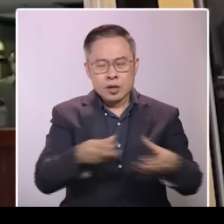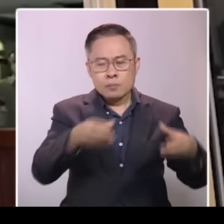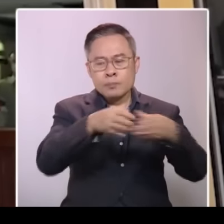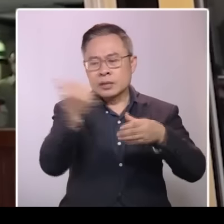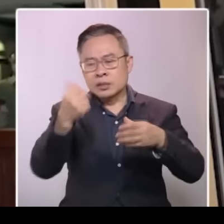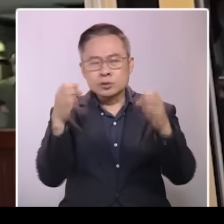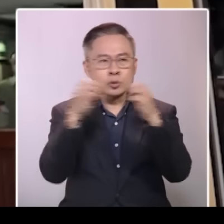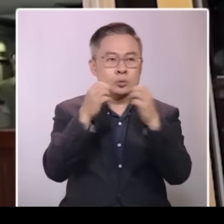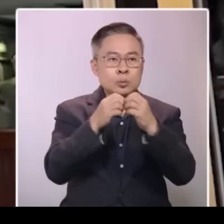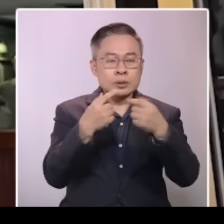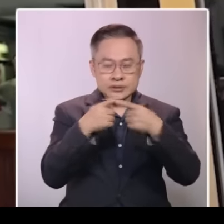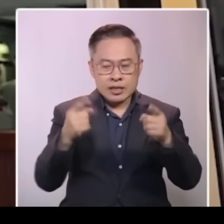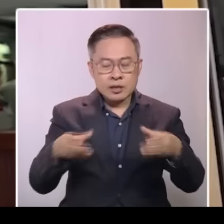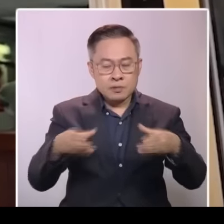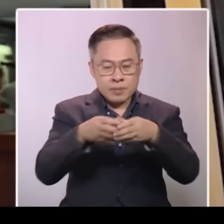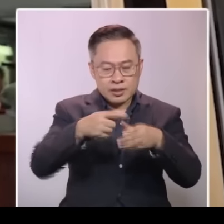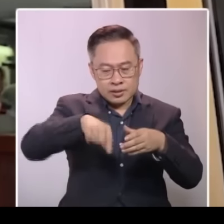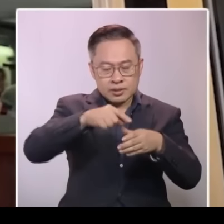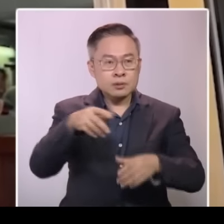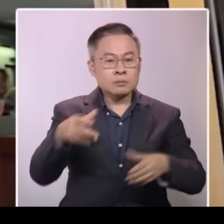จจะยังไม่ลงตัว